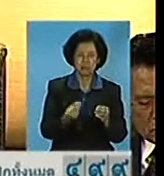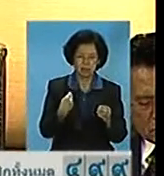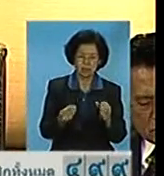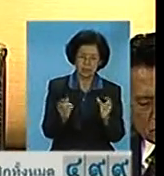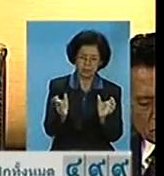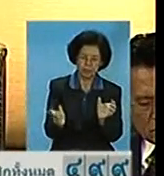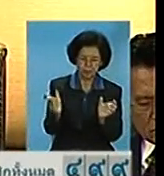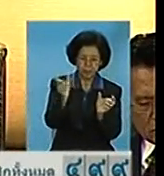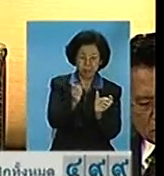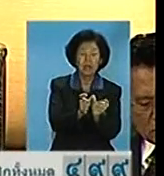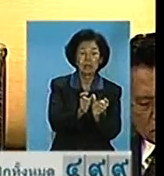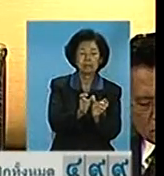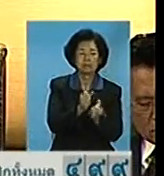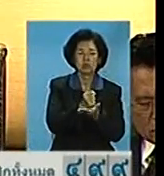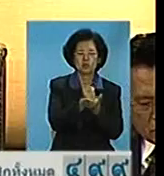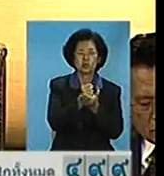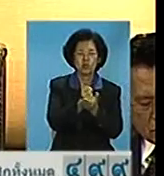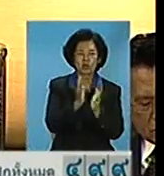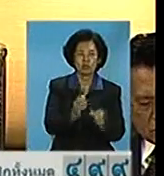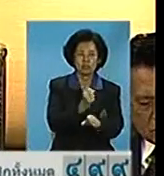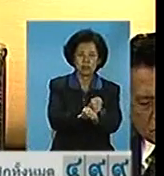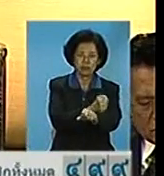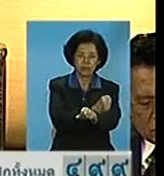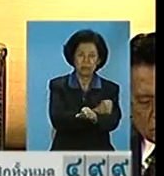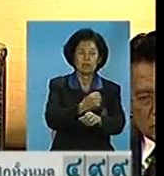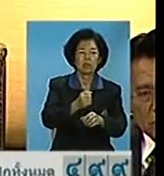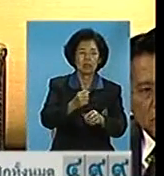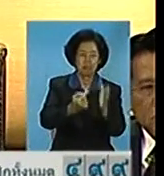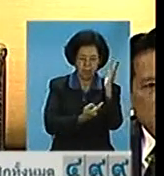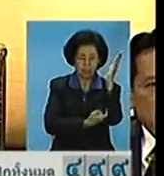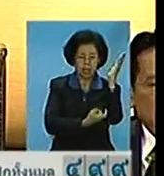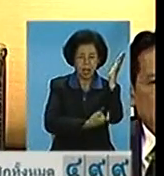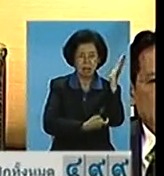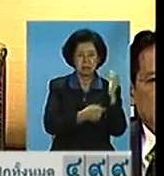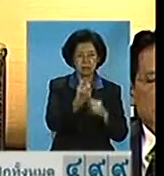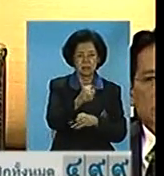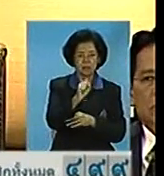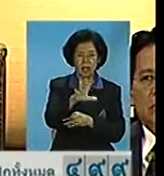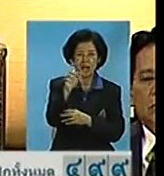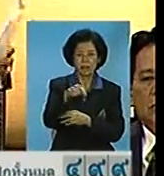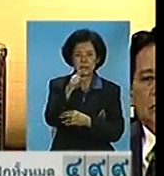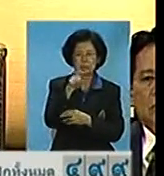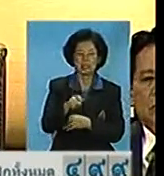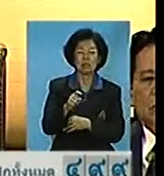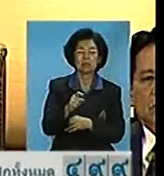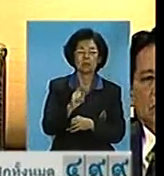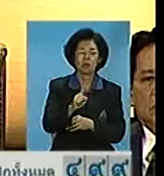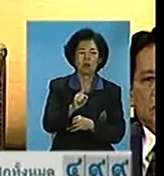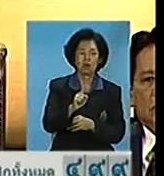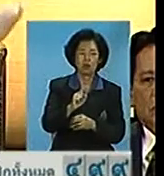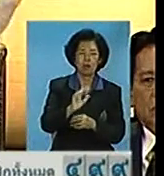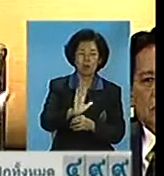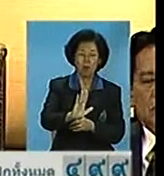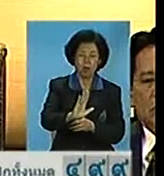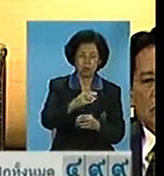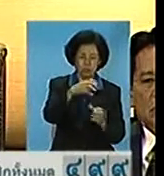แล้วแต่กรรมการจะพิจารณาใน 20% นี้ 15% กับการบริหาร3องค์กรที่มารวมกันเมื่อก่อนมี